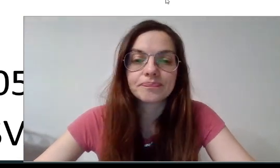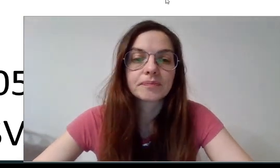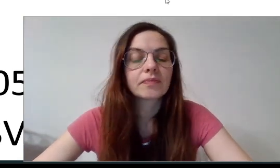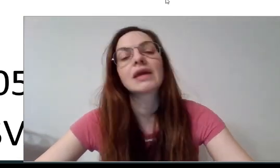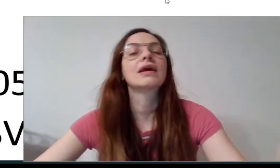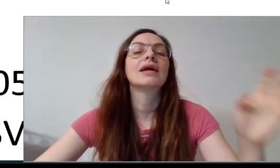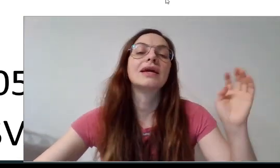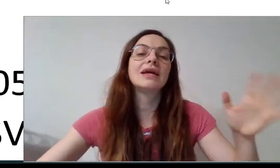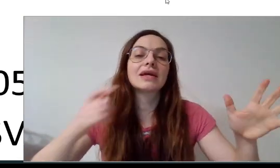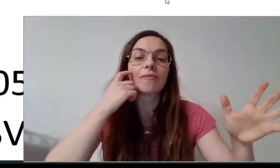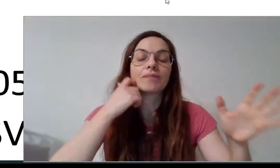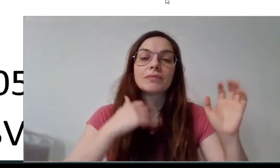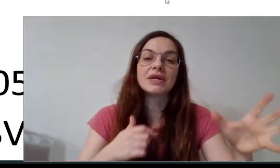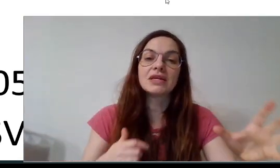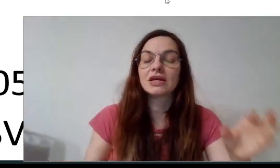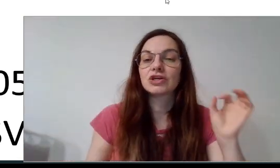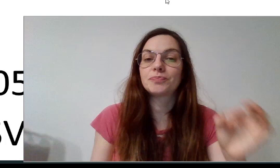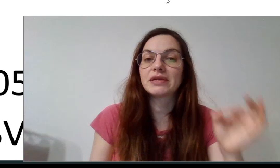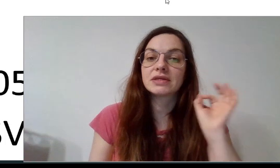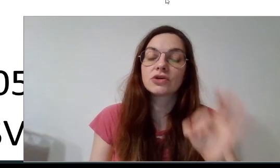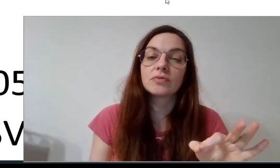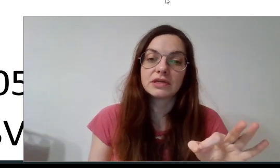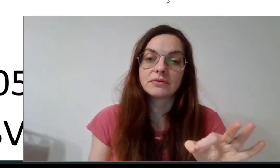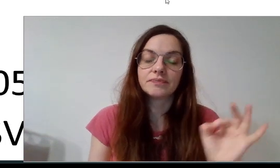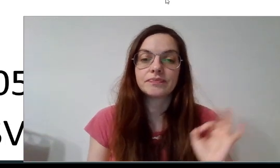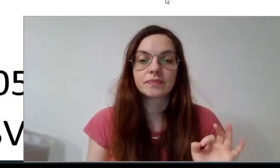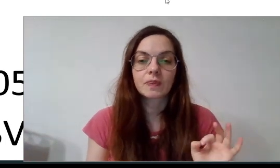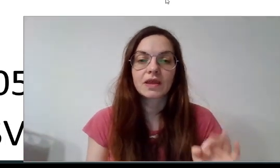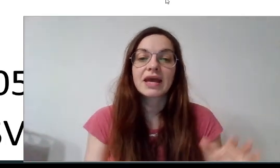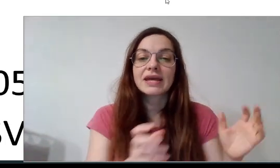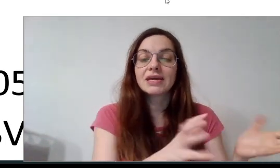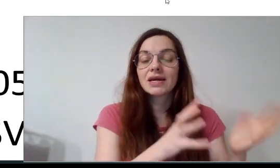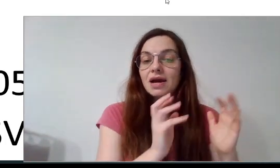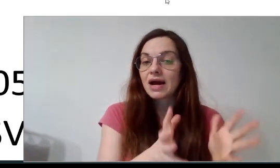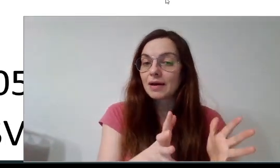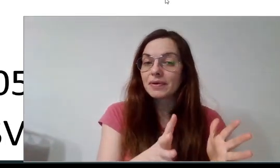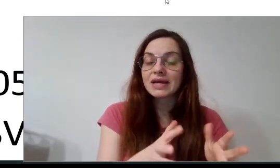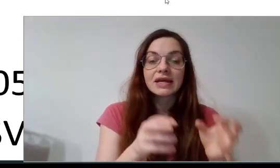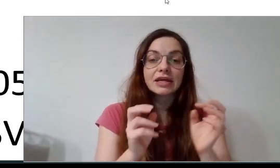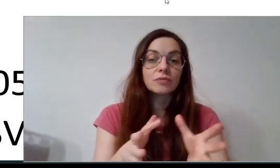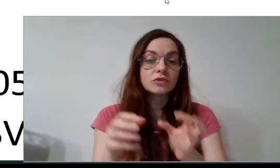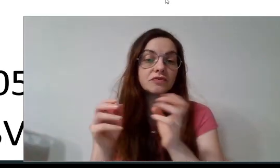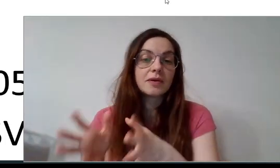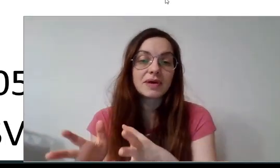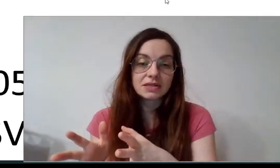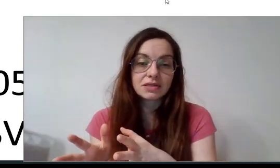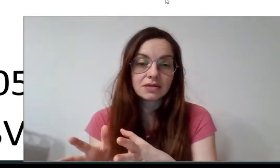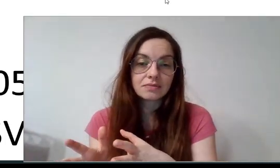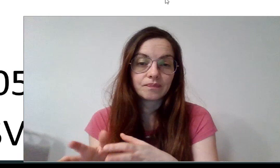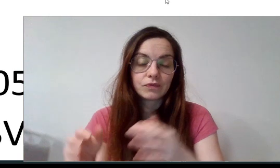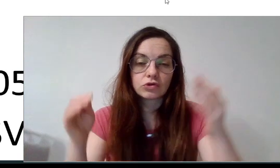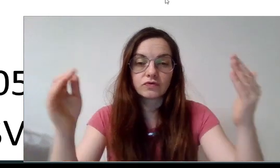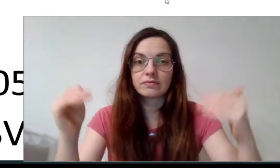bus. Ich bin spät gekommen. Ich habe den Bus